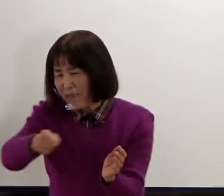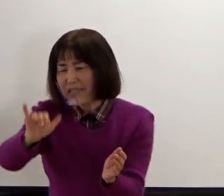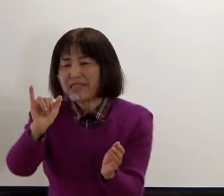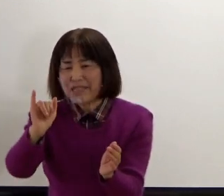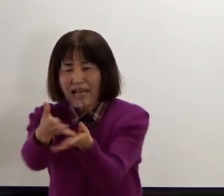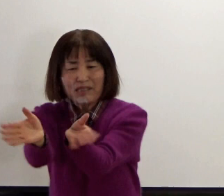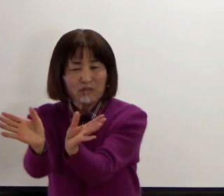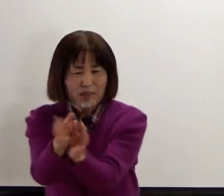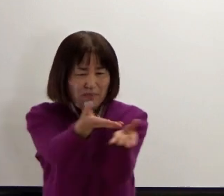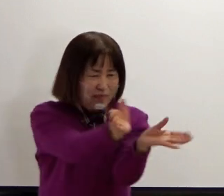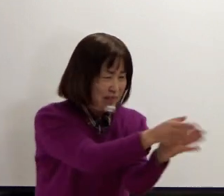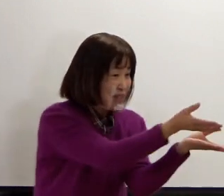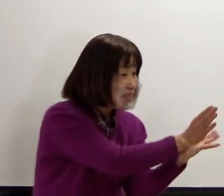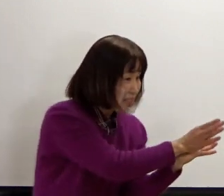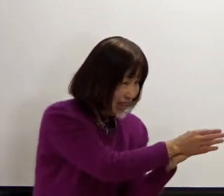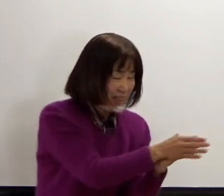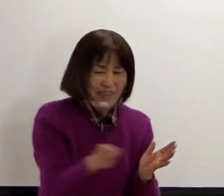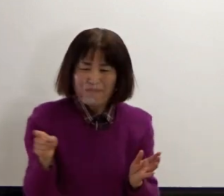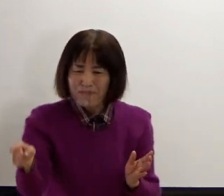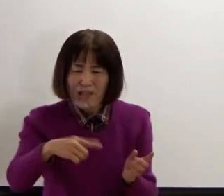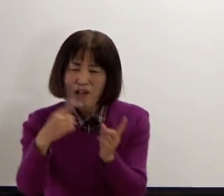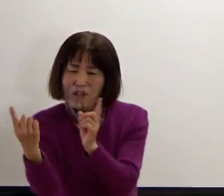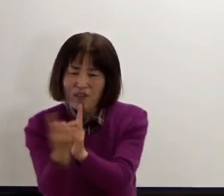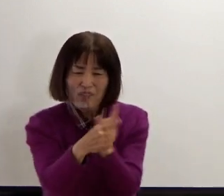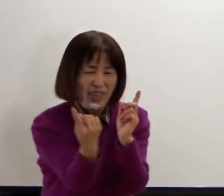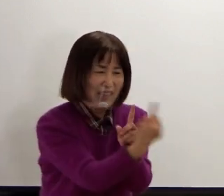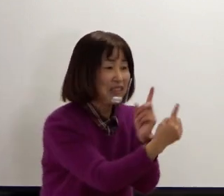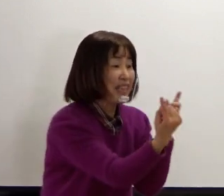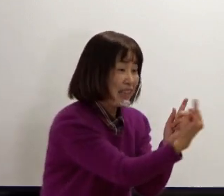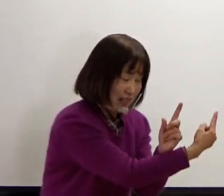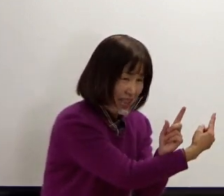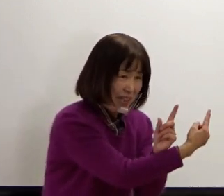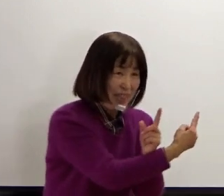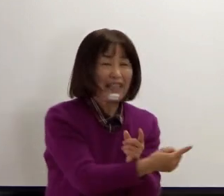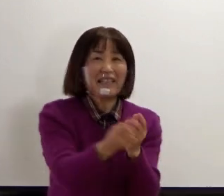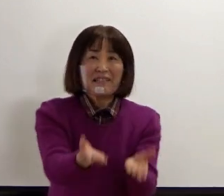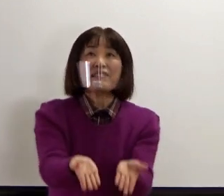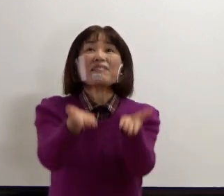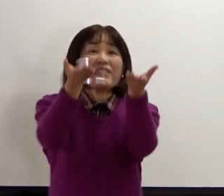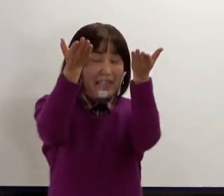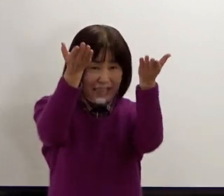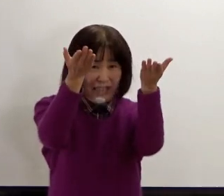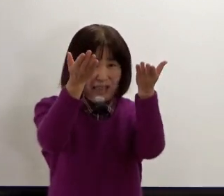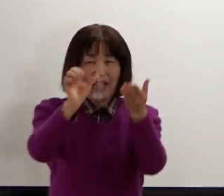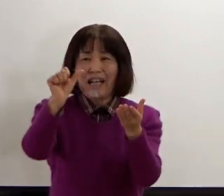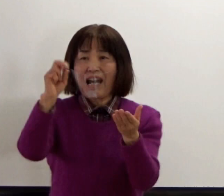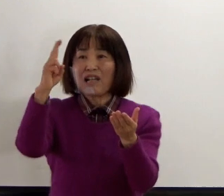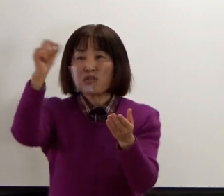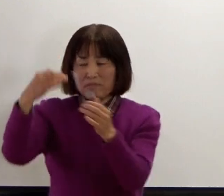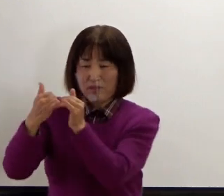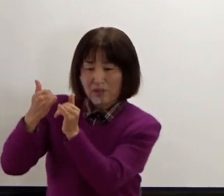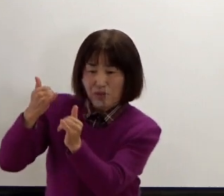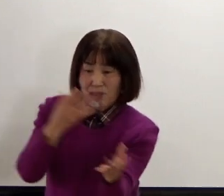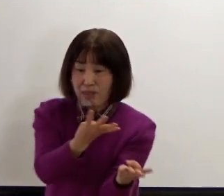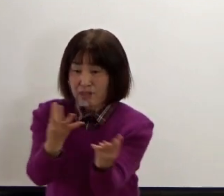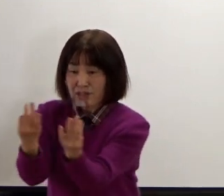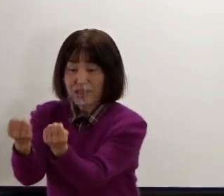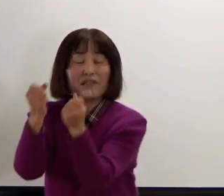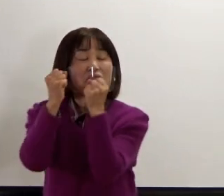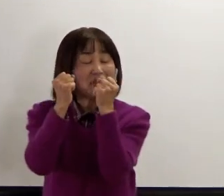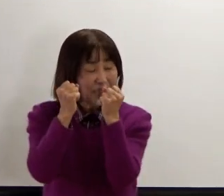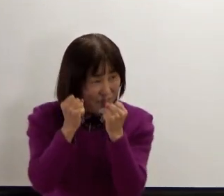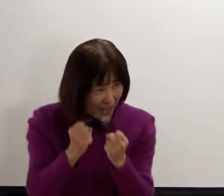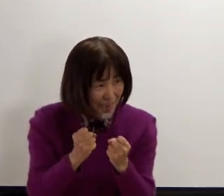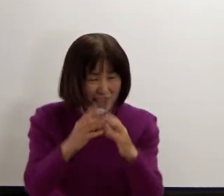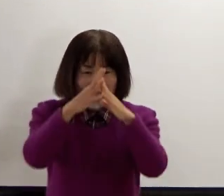はこう順番に神殿で、まあ、それにアロンの子孫がたくさんいましたから、順番にこう交代